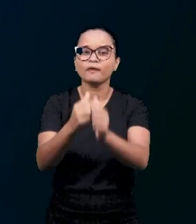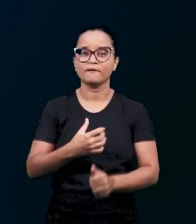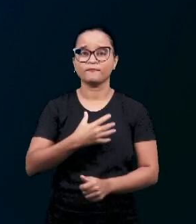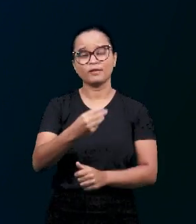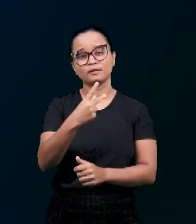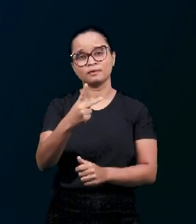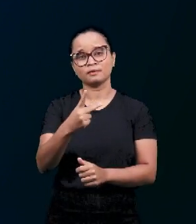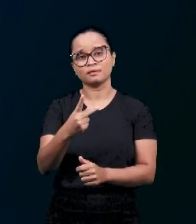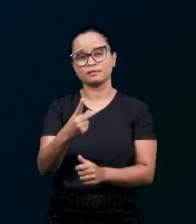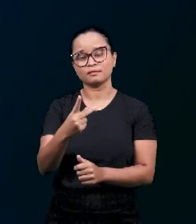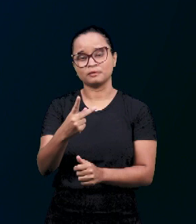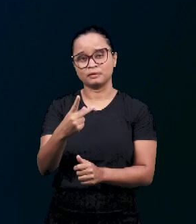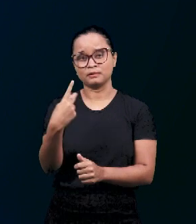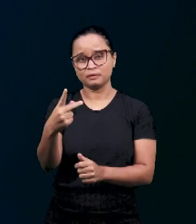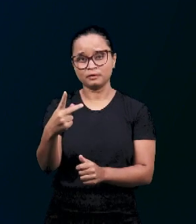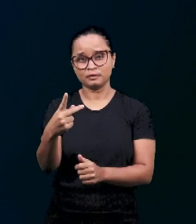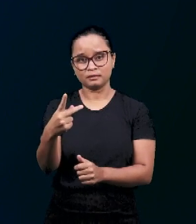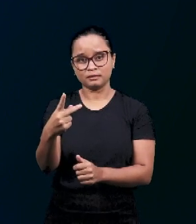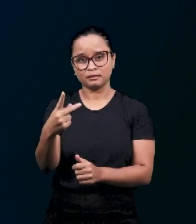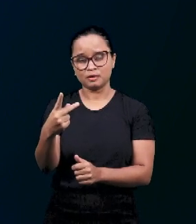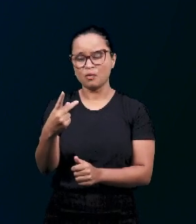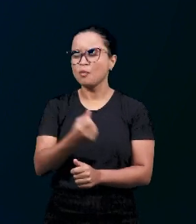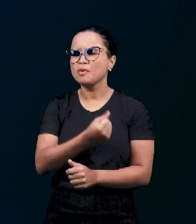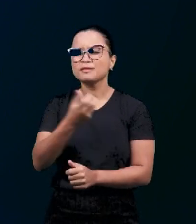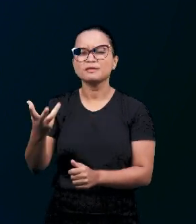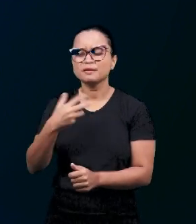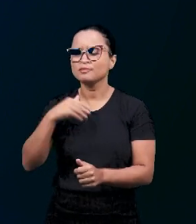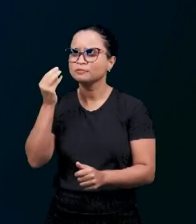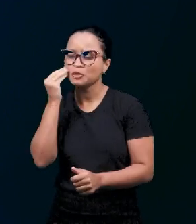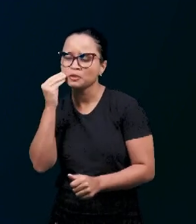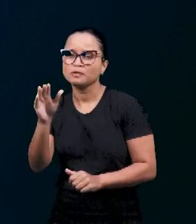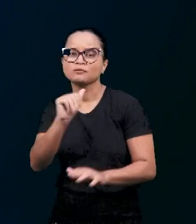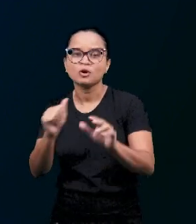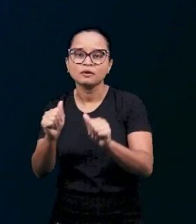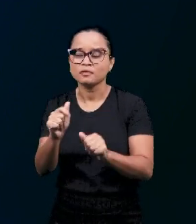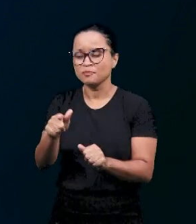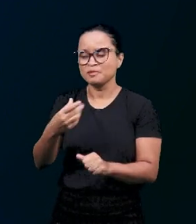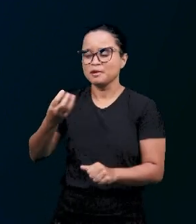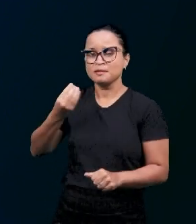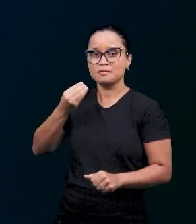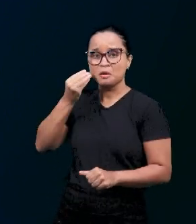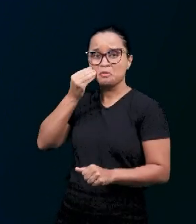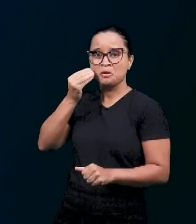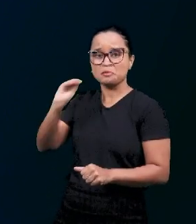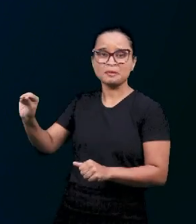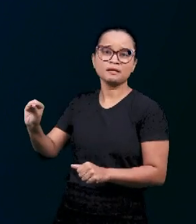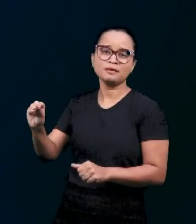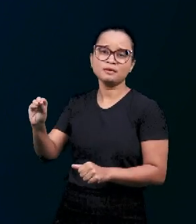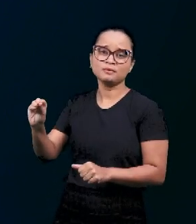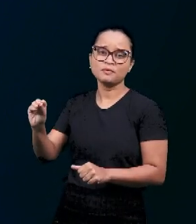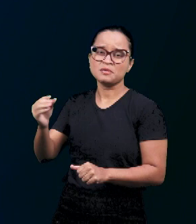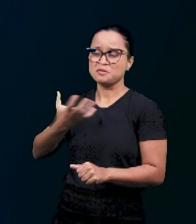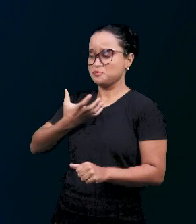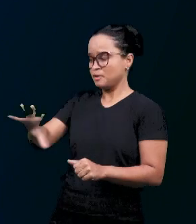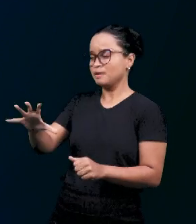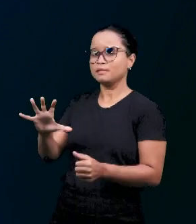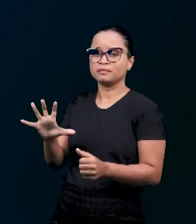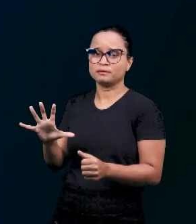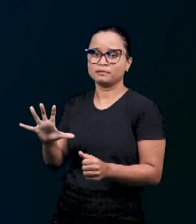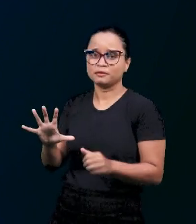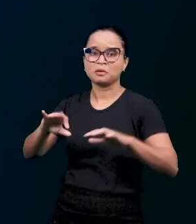enfants comme une poule rassemble ses poussins sur ses ailes et vous n'avez pas